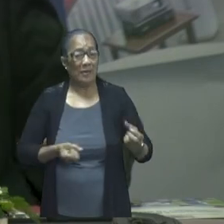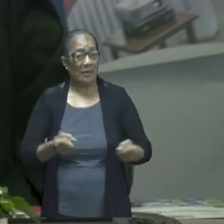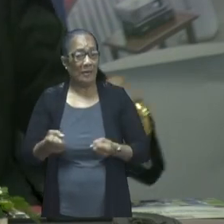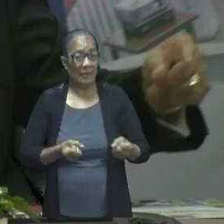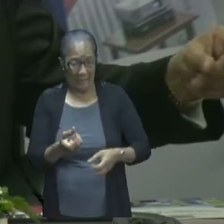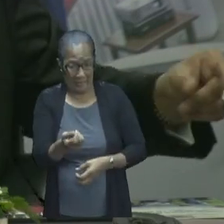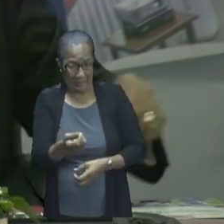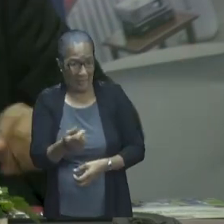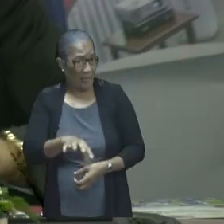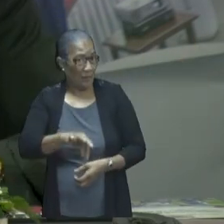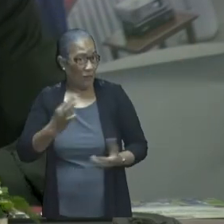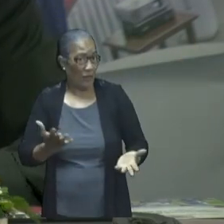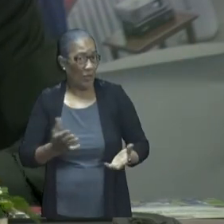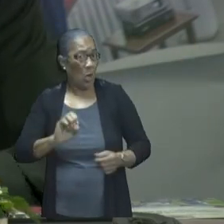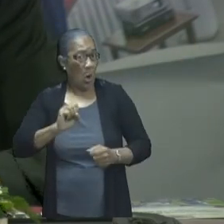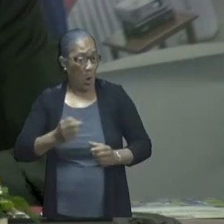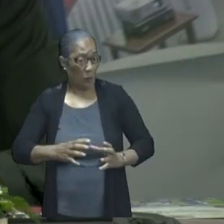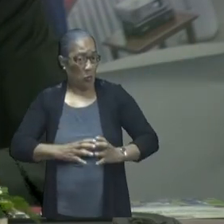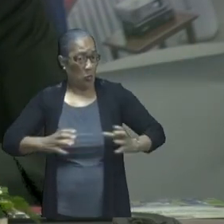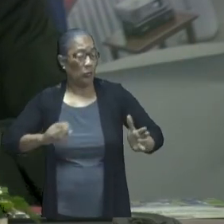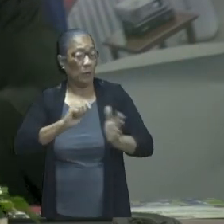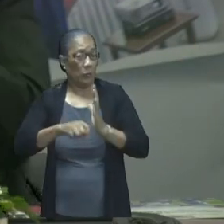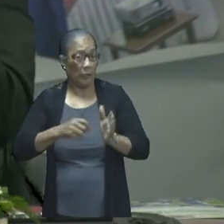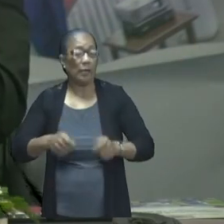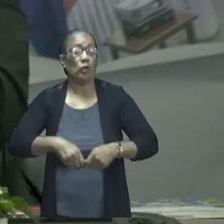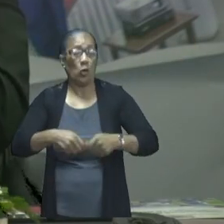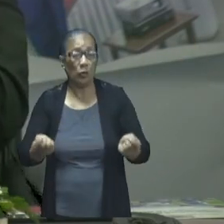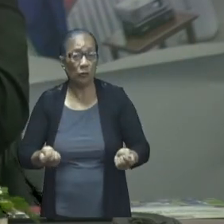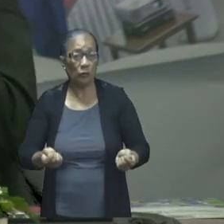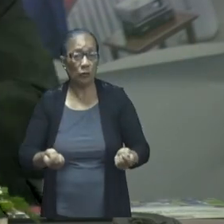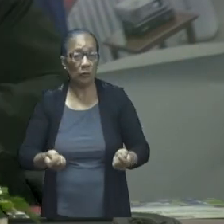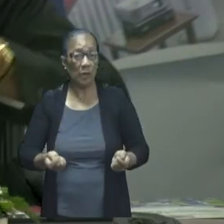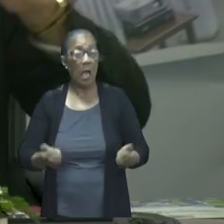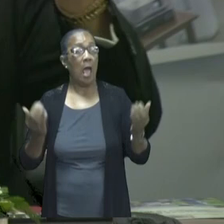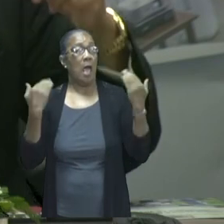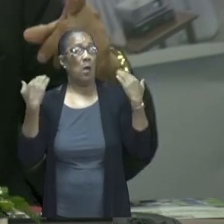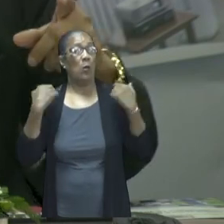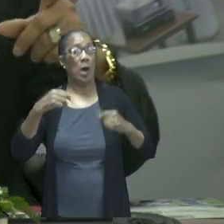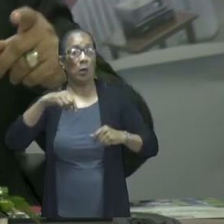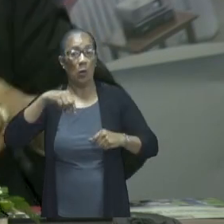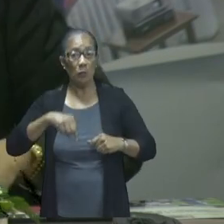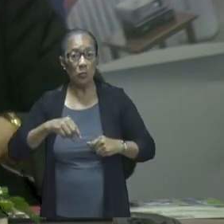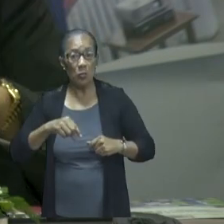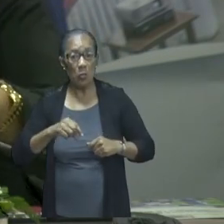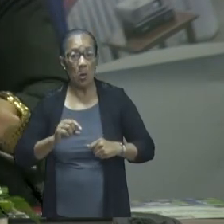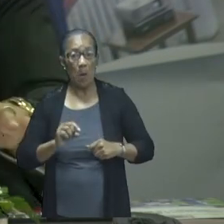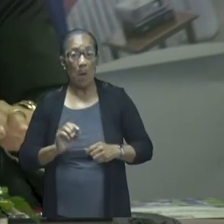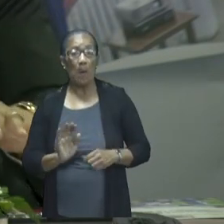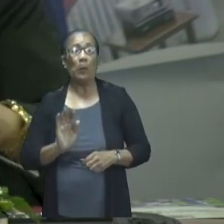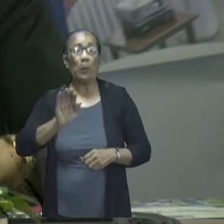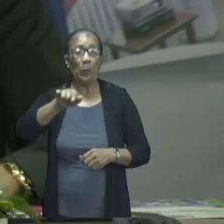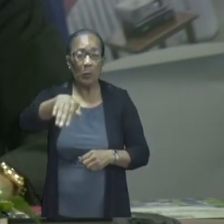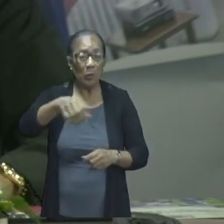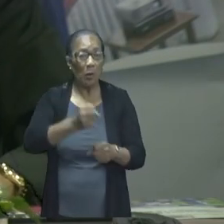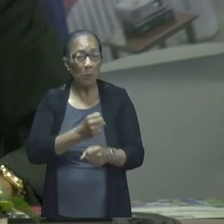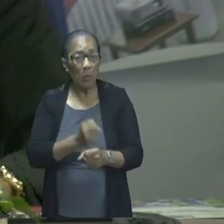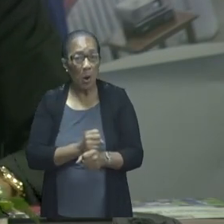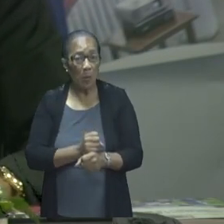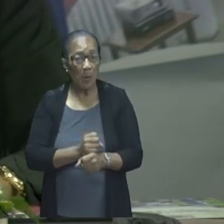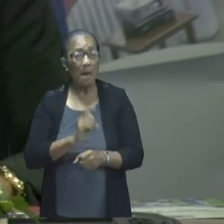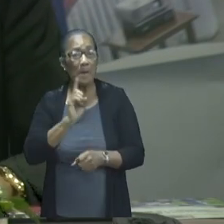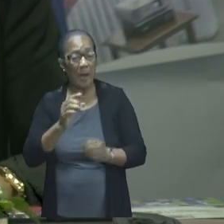de om die grote projecten uit te voeren en waarom gaan we nu grote projecten waren van bruggen bouwen de rimboe of zo ja ze